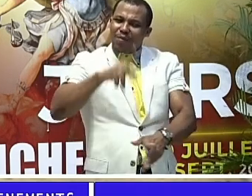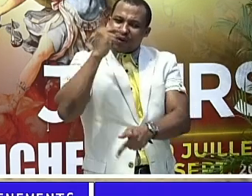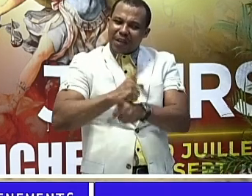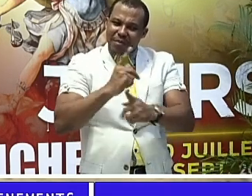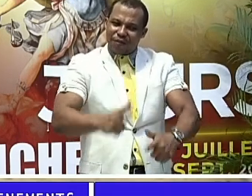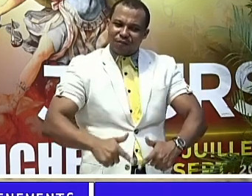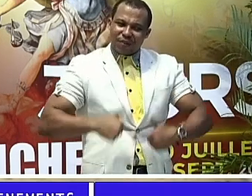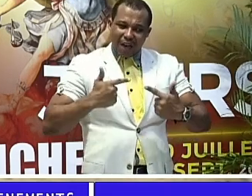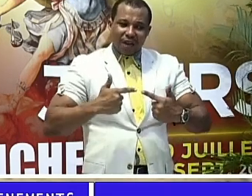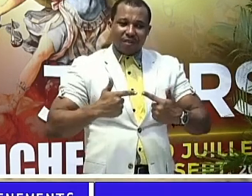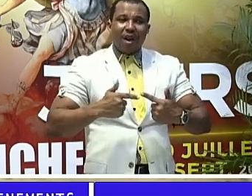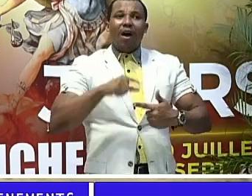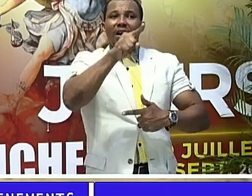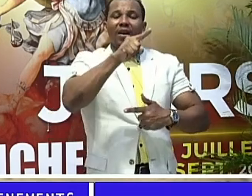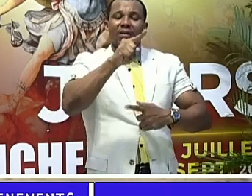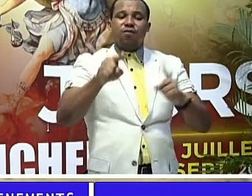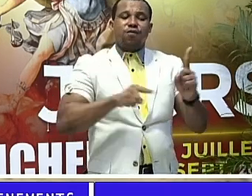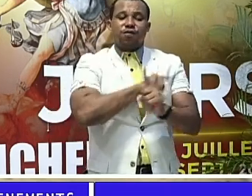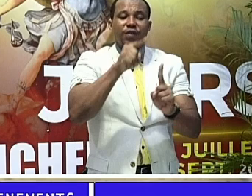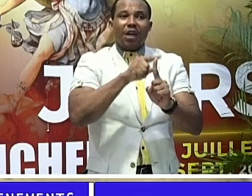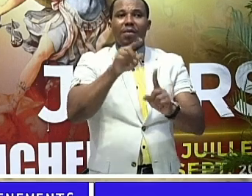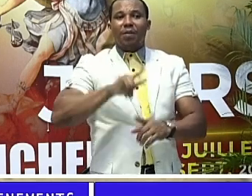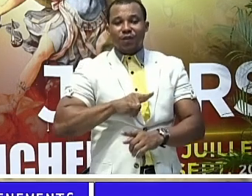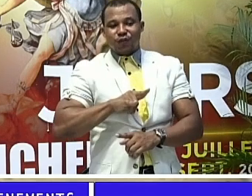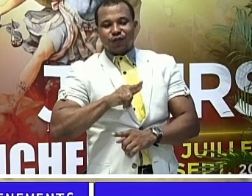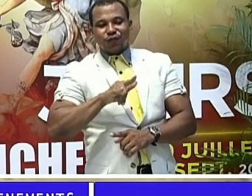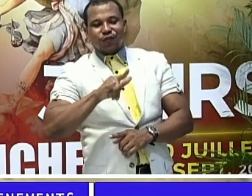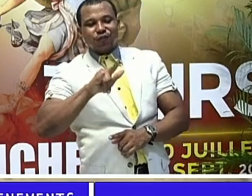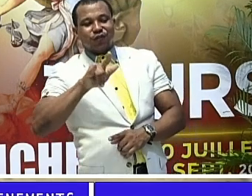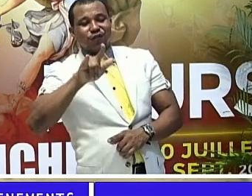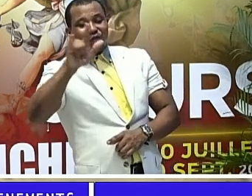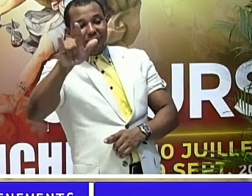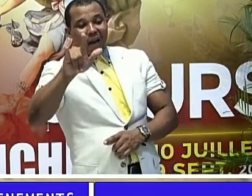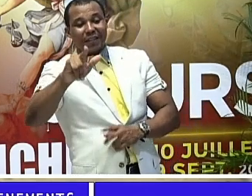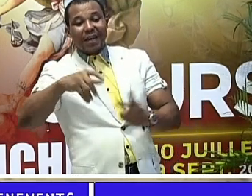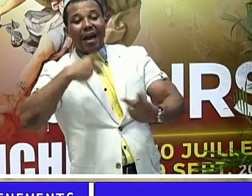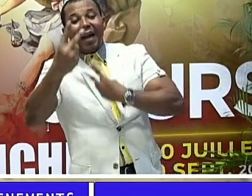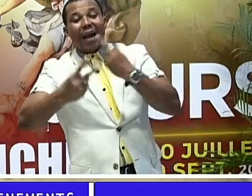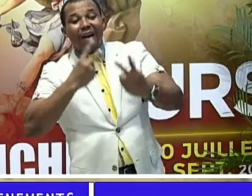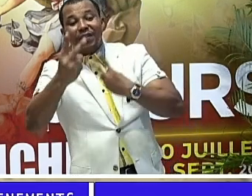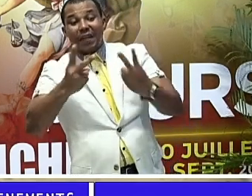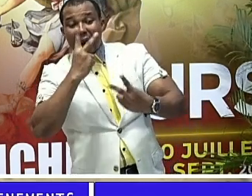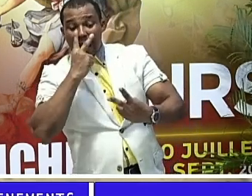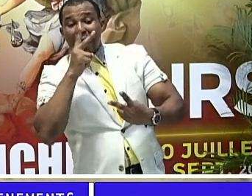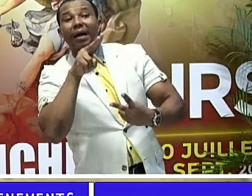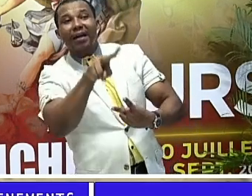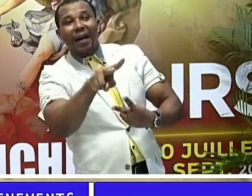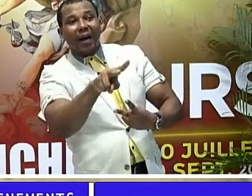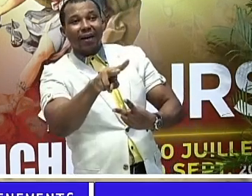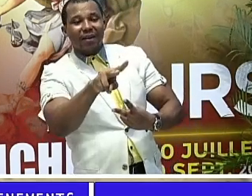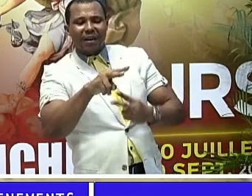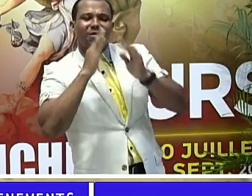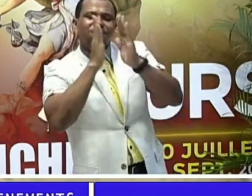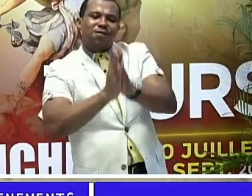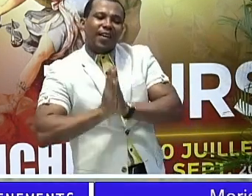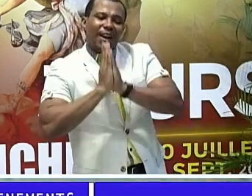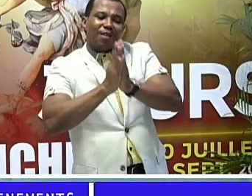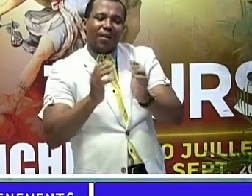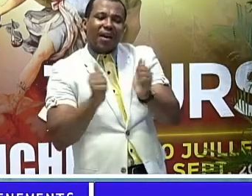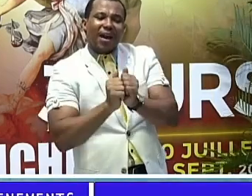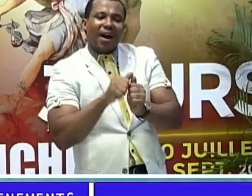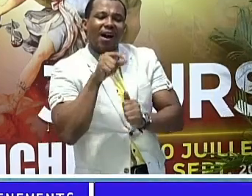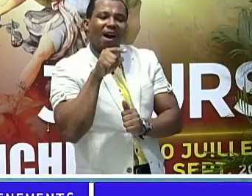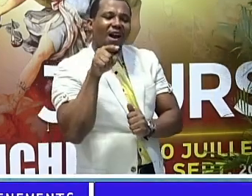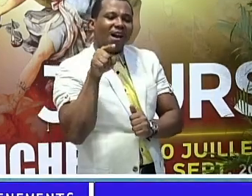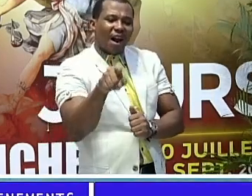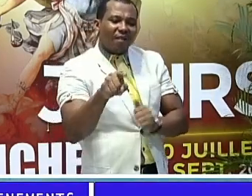plusieurs fois. Le mamou, il pas reconnaître moi parce qu'il pas grand qu'une connaissance. Même prend temps la prière avec elle et comme si tout monde